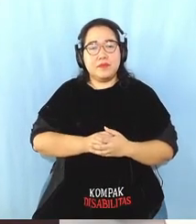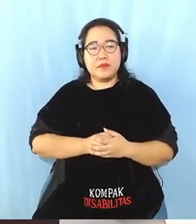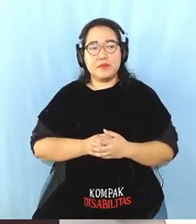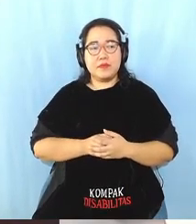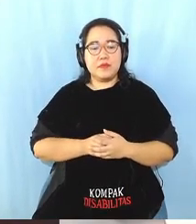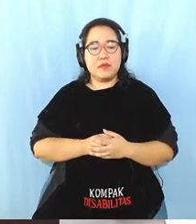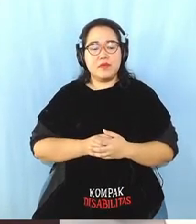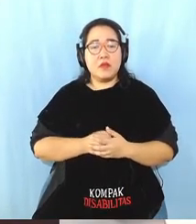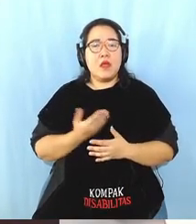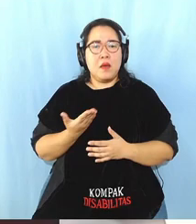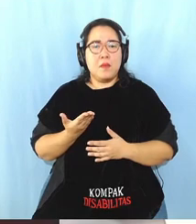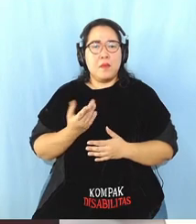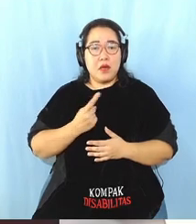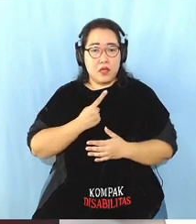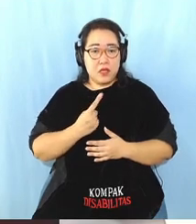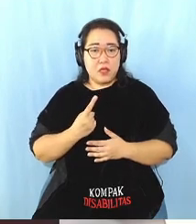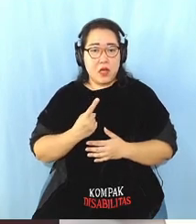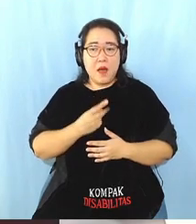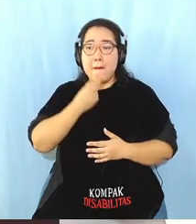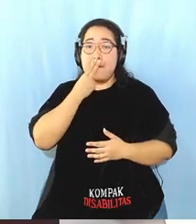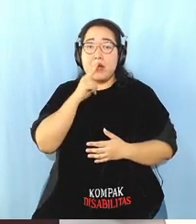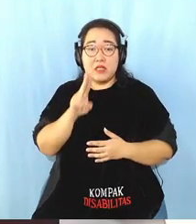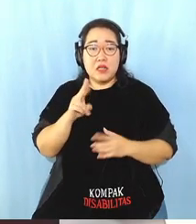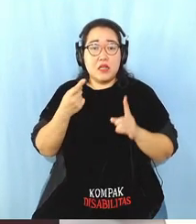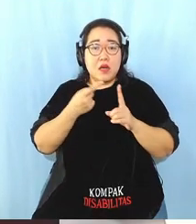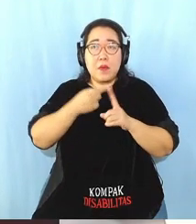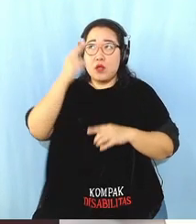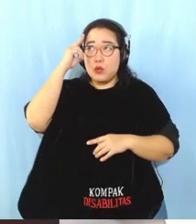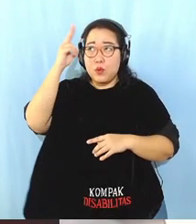Masihkah kita percaya pada Tuhan Yesus?